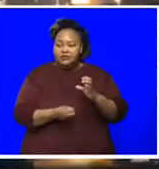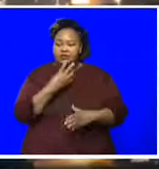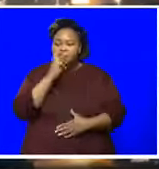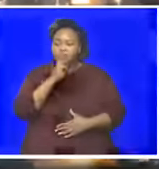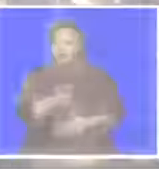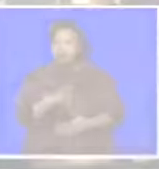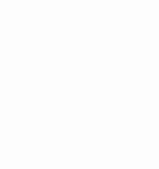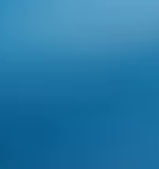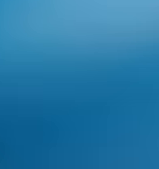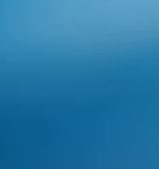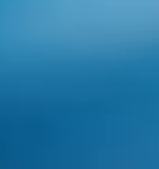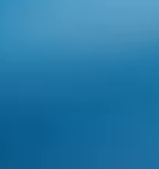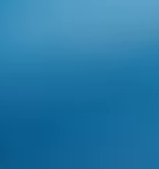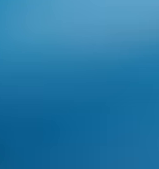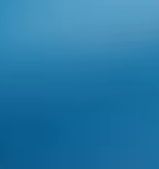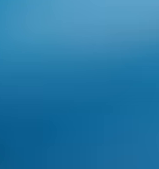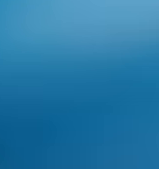wetimali.